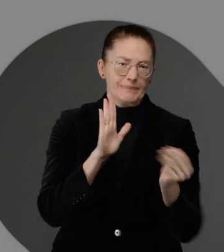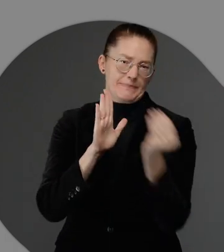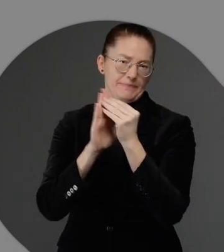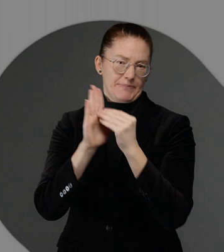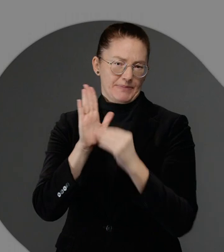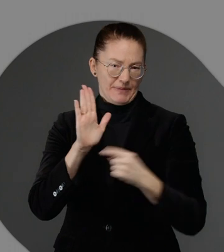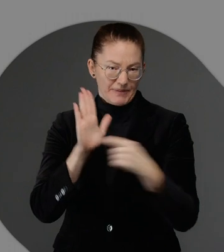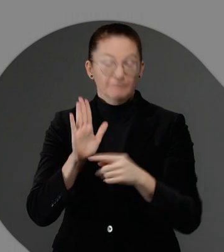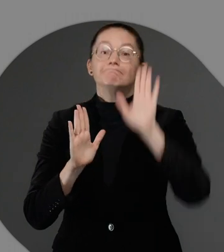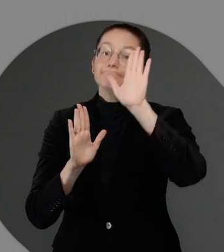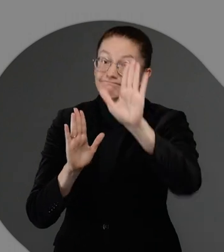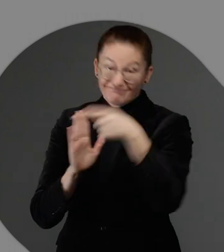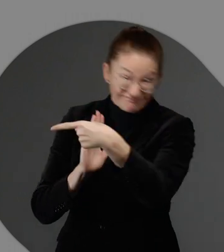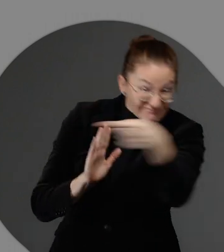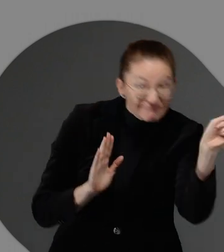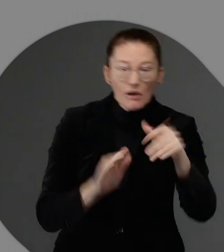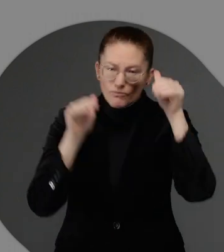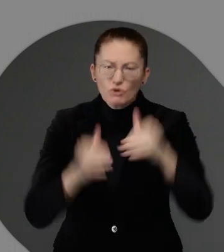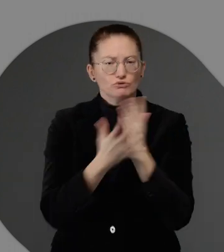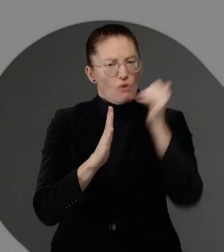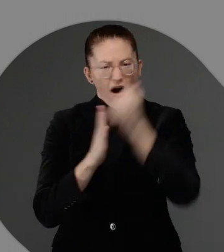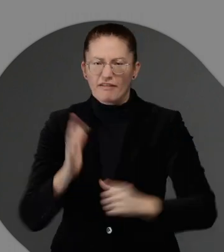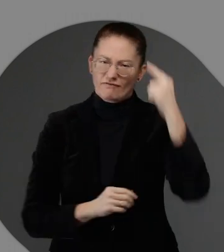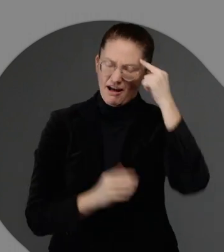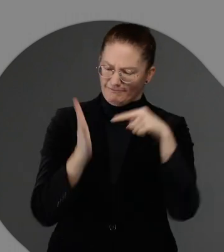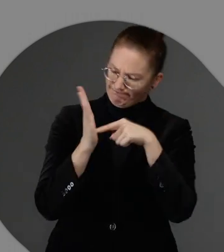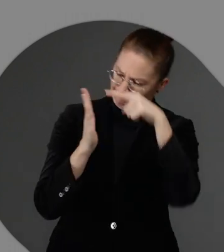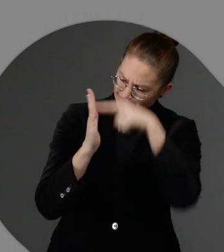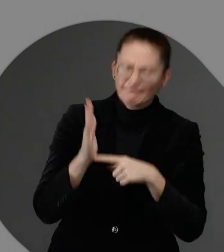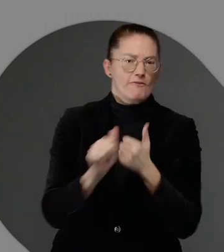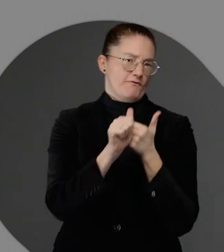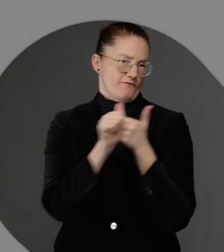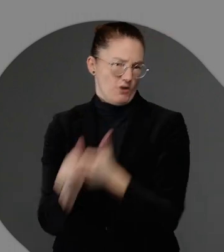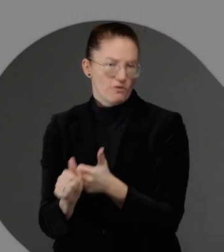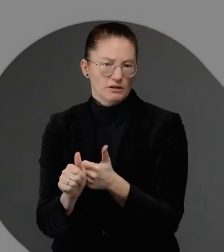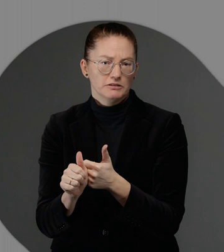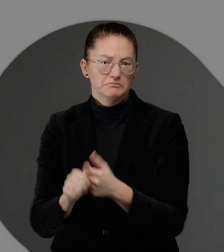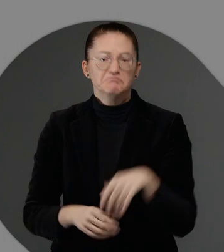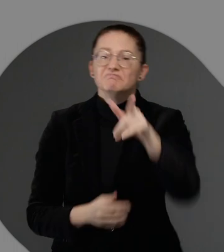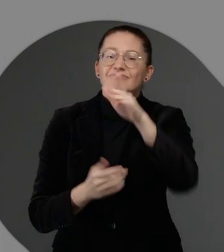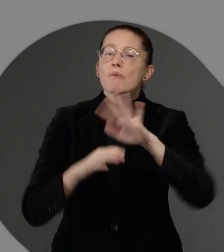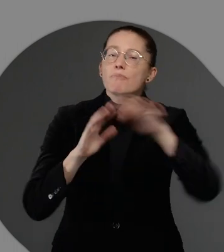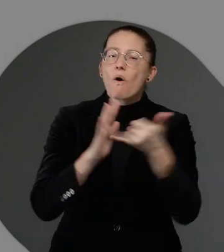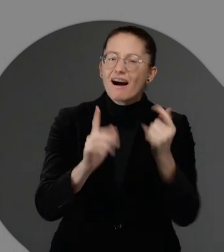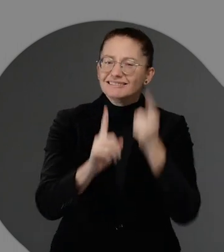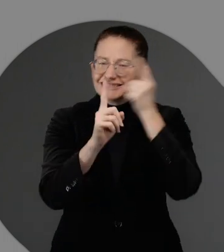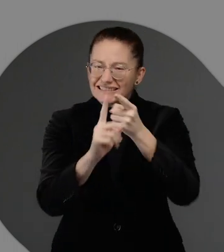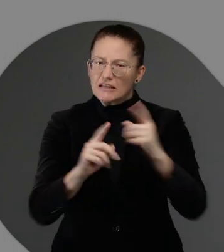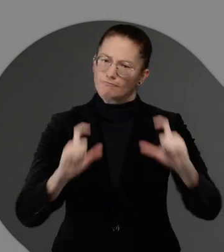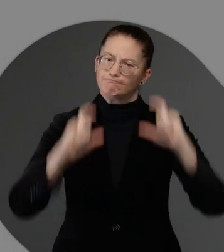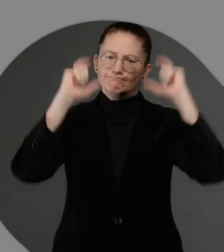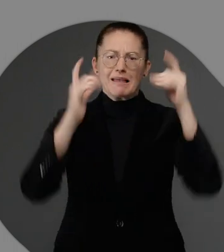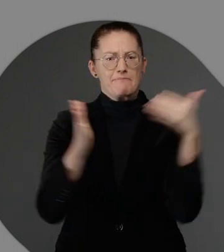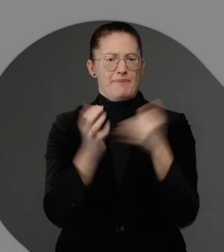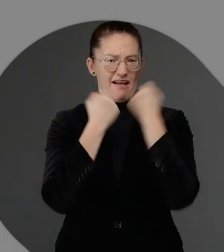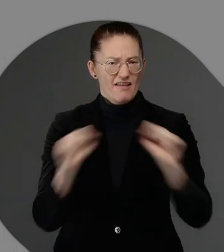Alle Beteiligten müssen von Anfang an die Anforderungen kennen. Schreiben Sie die Barrierefreiheit in den Projektzielen fest, konkretisieren